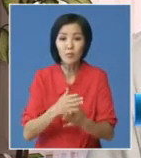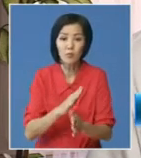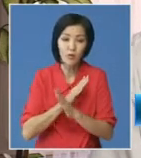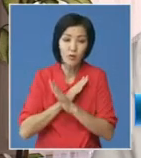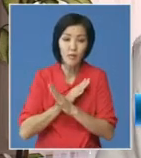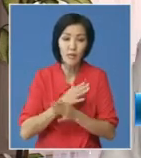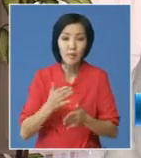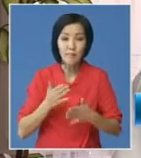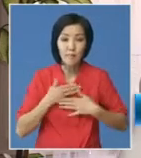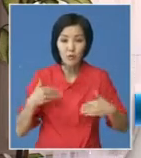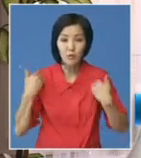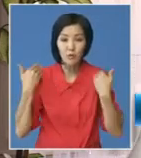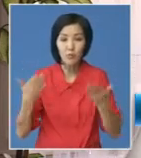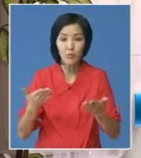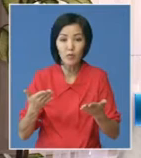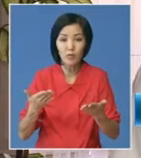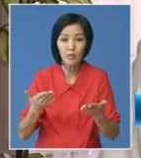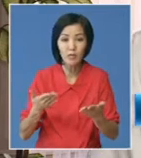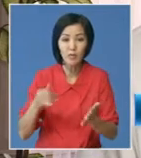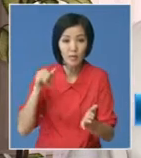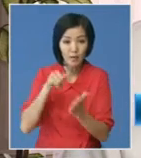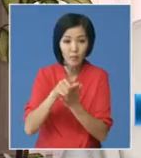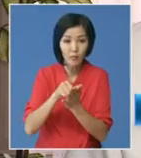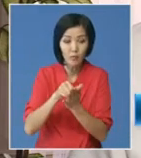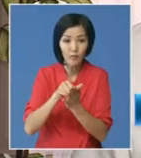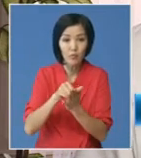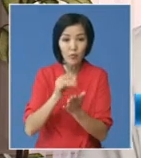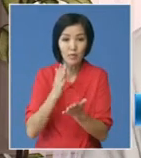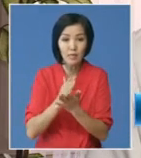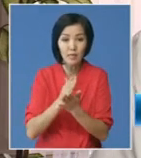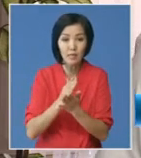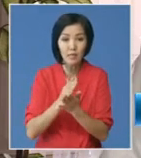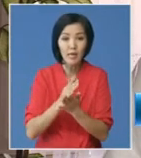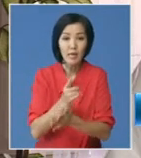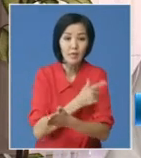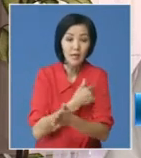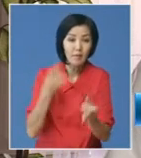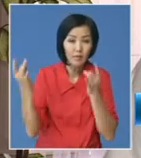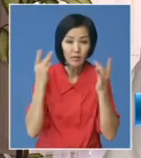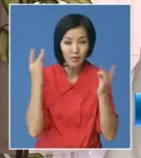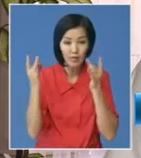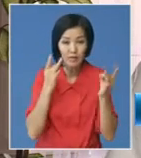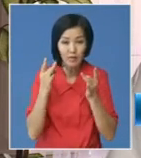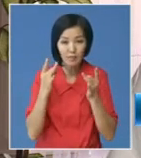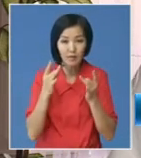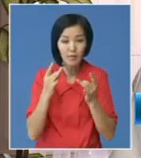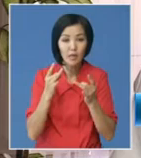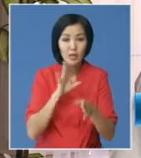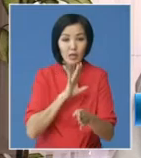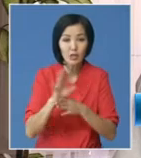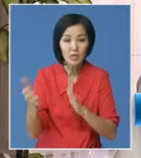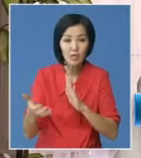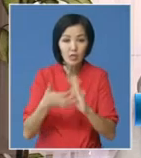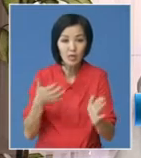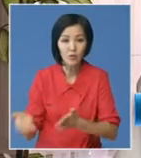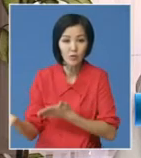аппарат көліктің ішіне сатып алған кезден орнатылады. Қақтығыс орын алған сәтте диспетчерлерге дабыл жетіп, олар GPS карта арқылы